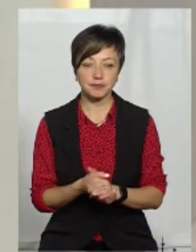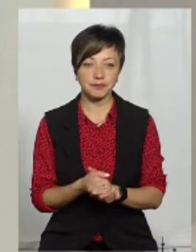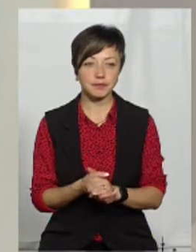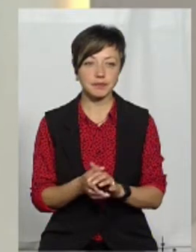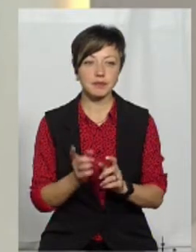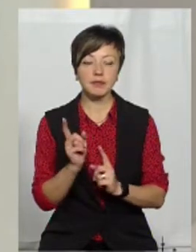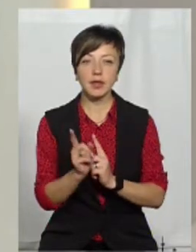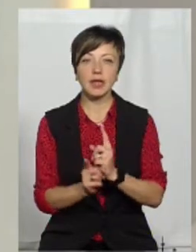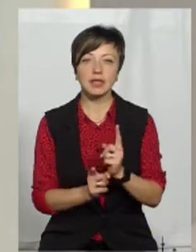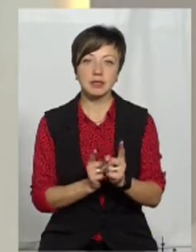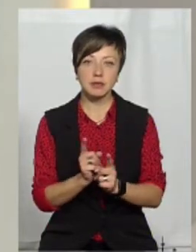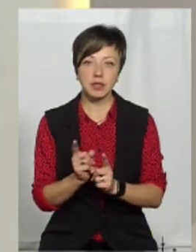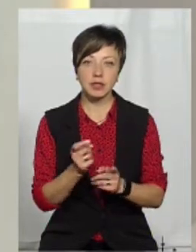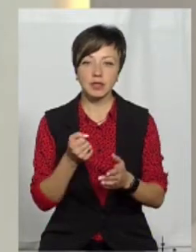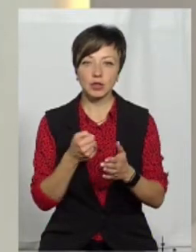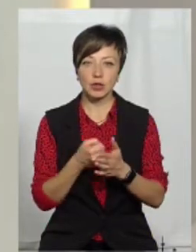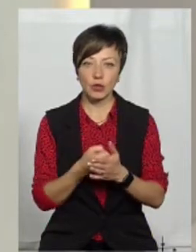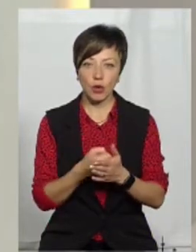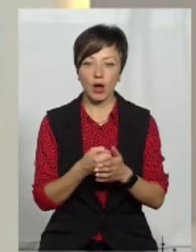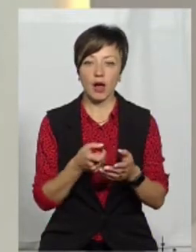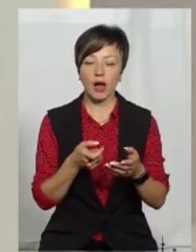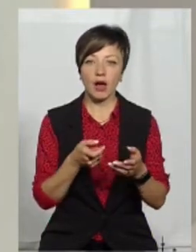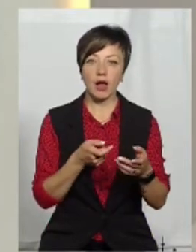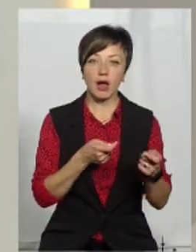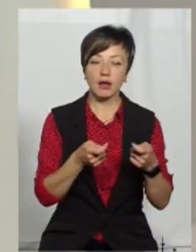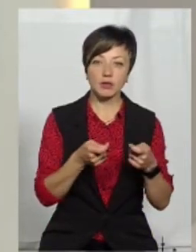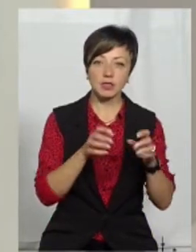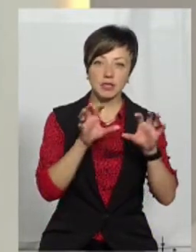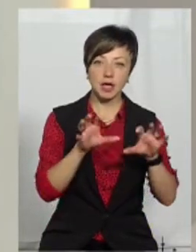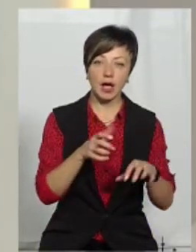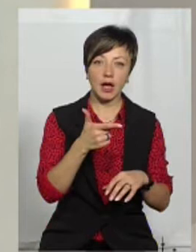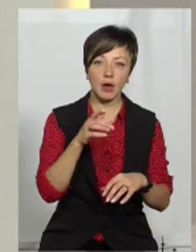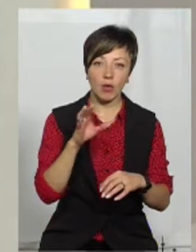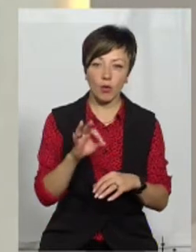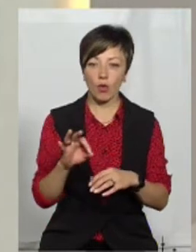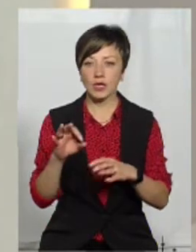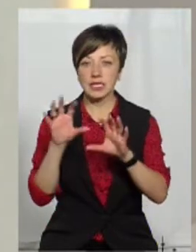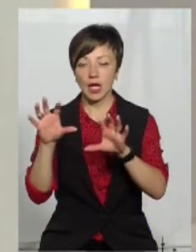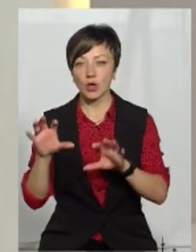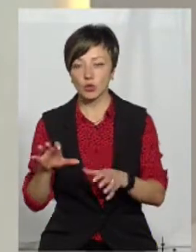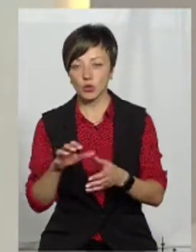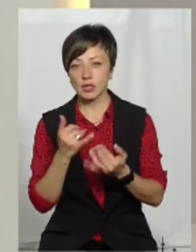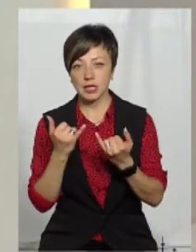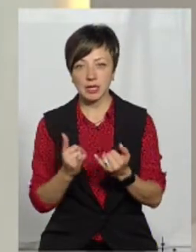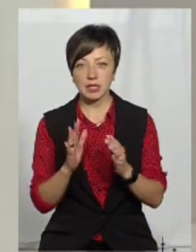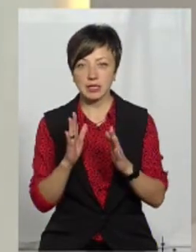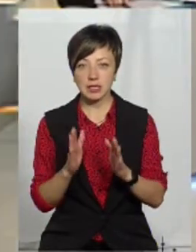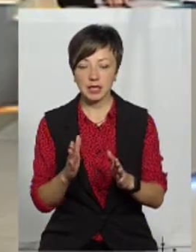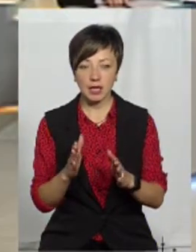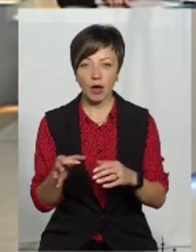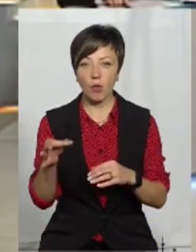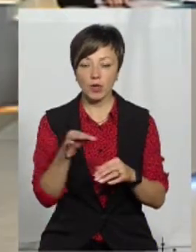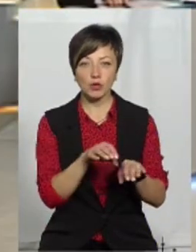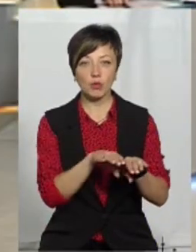Зміни до або керівництва ГО, або статуту, або інші якісь документи, які хочете провести, дійсно треба зараз тільки на обласному рівні